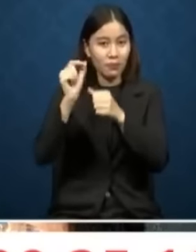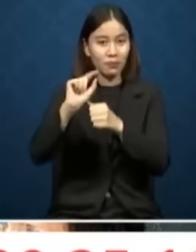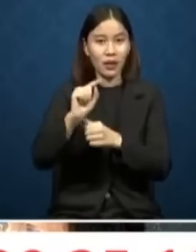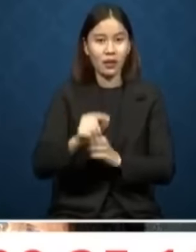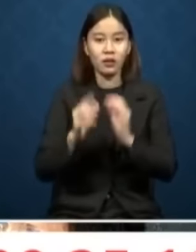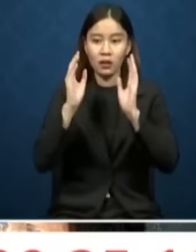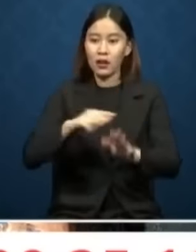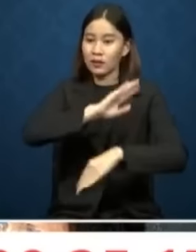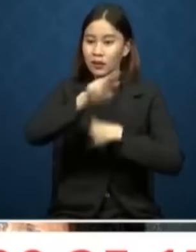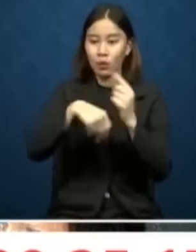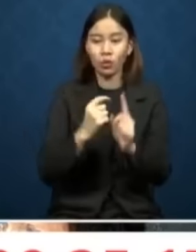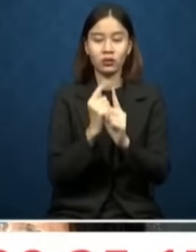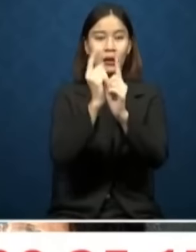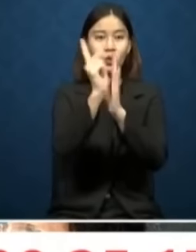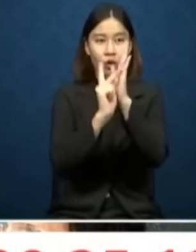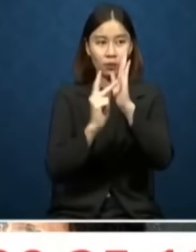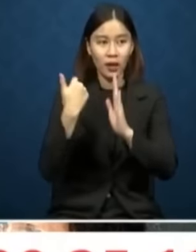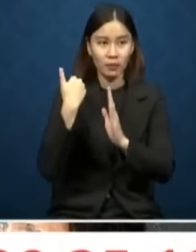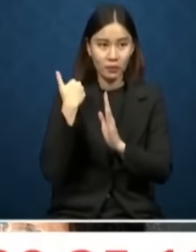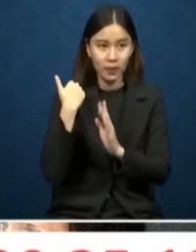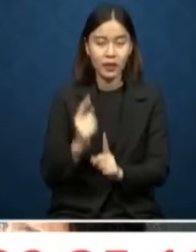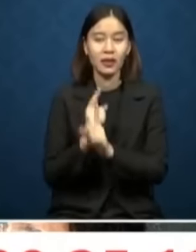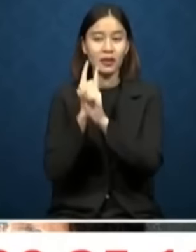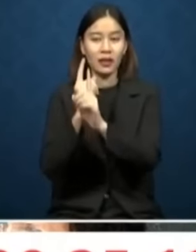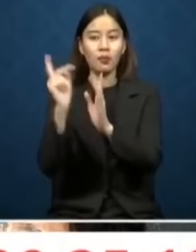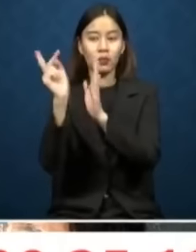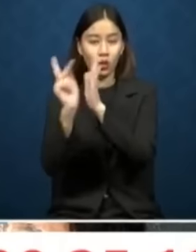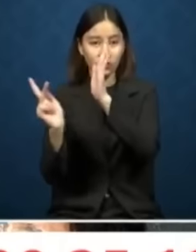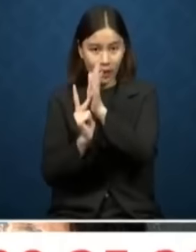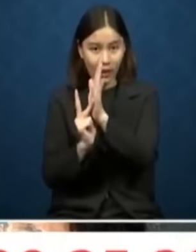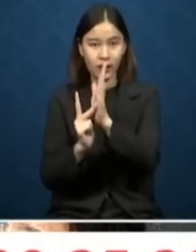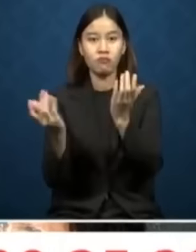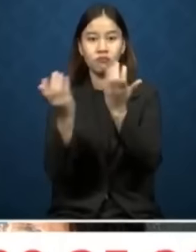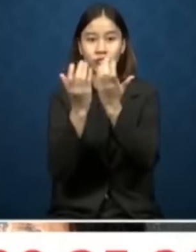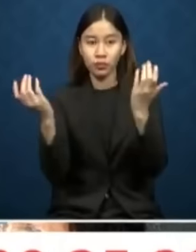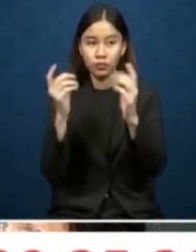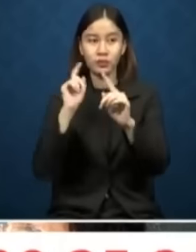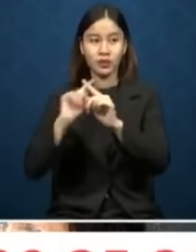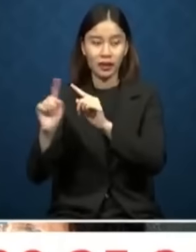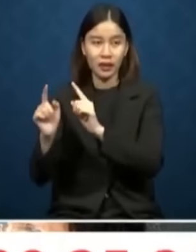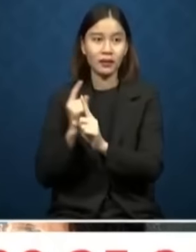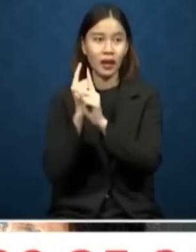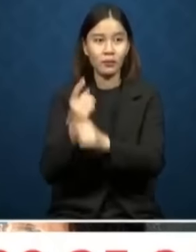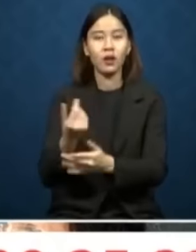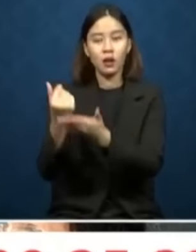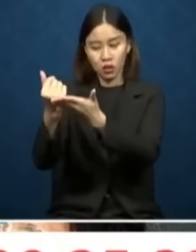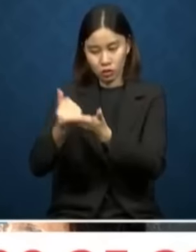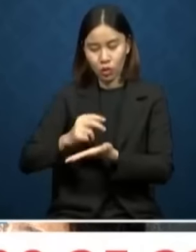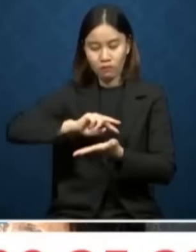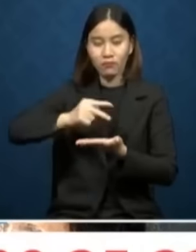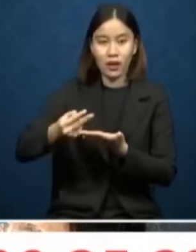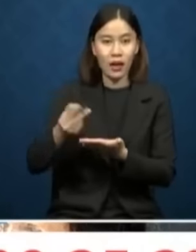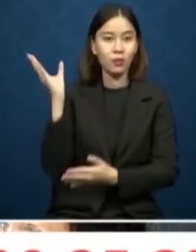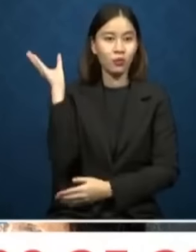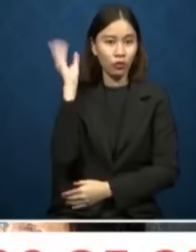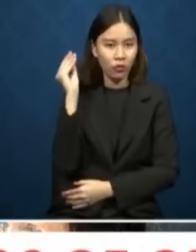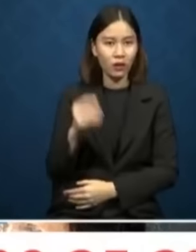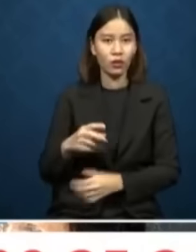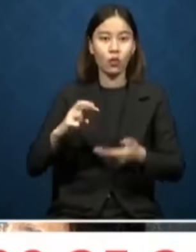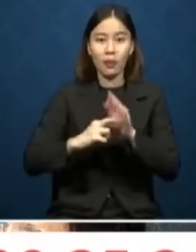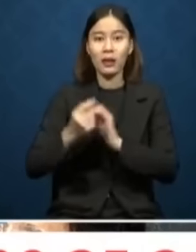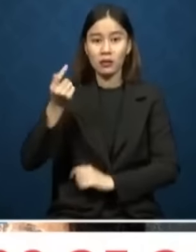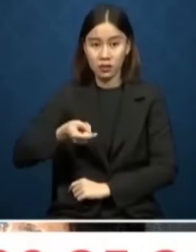ทุกอย่างเป็นไปตามกฎหมายตามหลักนิติรัฐนิติธรรมเดี๋ยวช่วยแปลผมฟังหน่อยว่ามันจริงไห